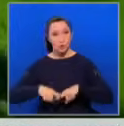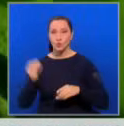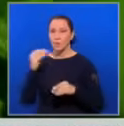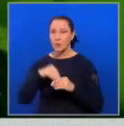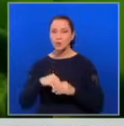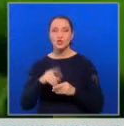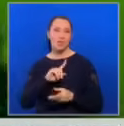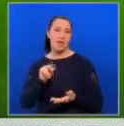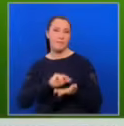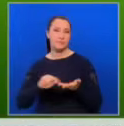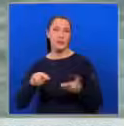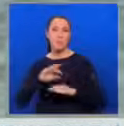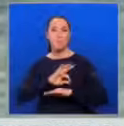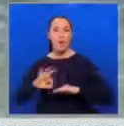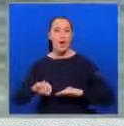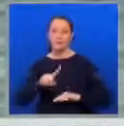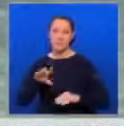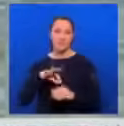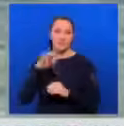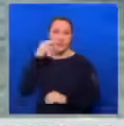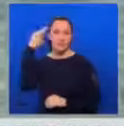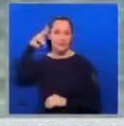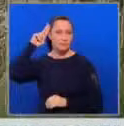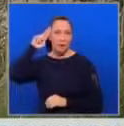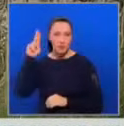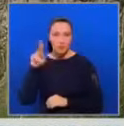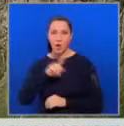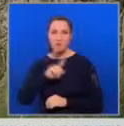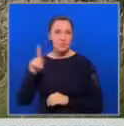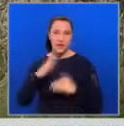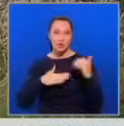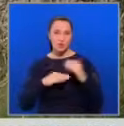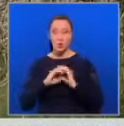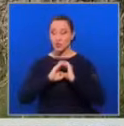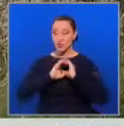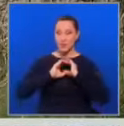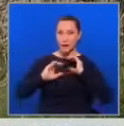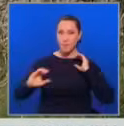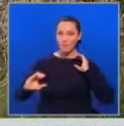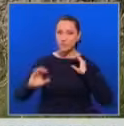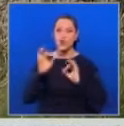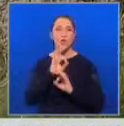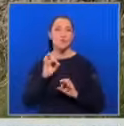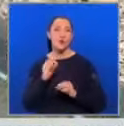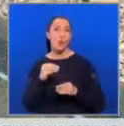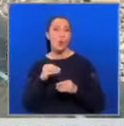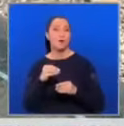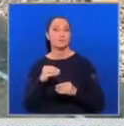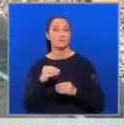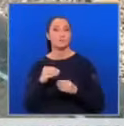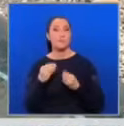допълни че не е писал проекта не е избирал фирмата изпълнител не е строил тръбопровода нито го е въвеждал